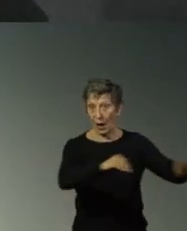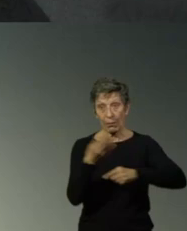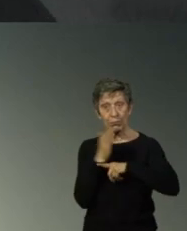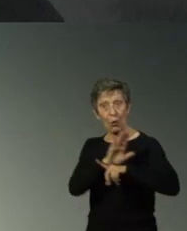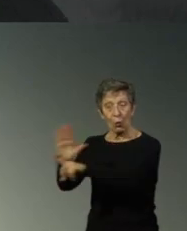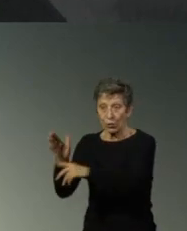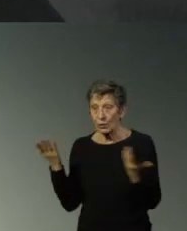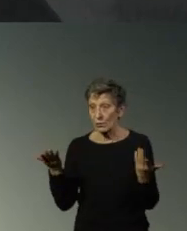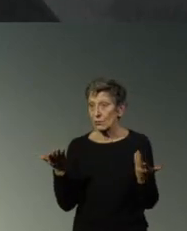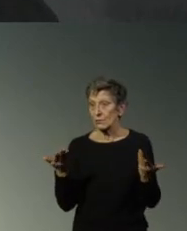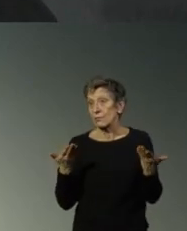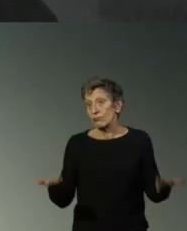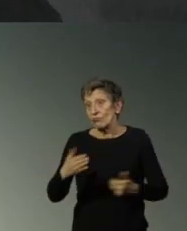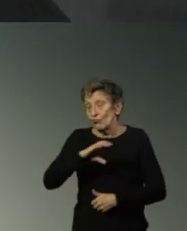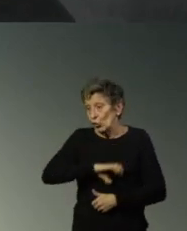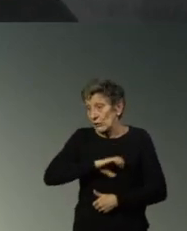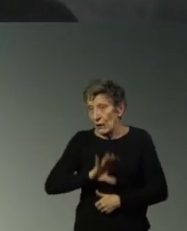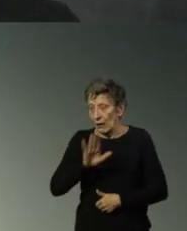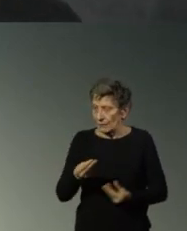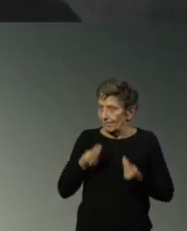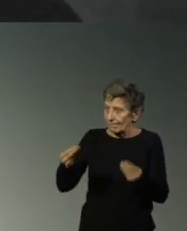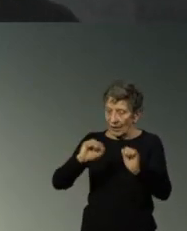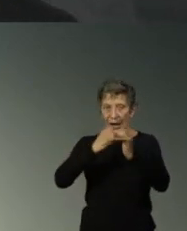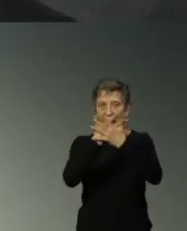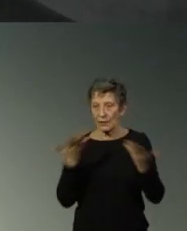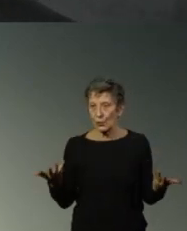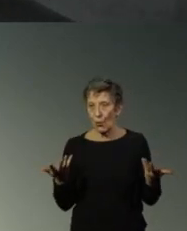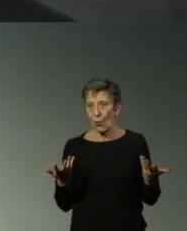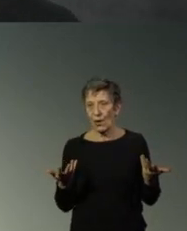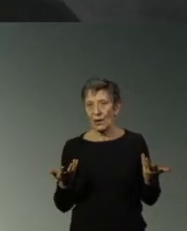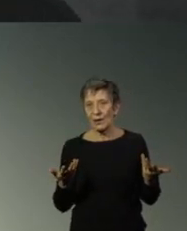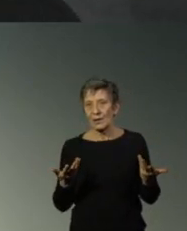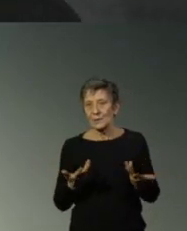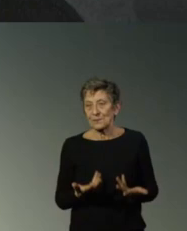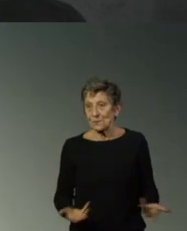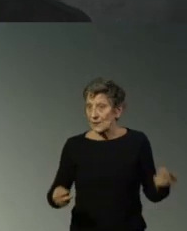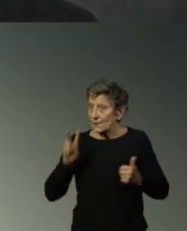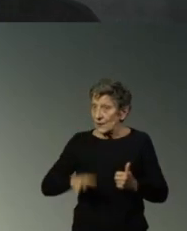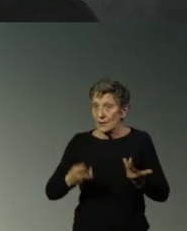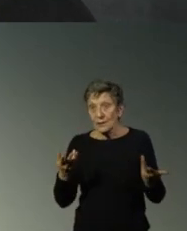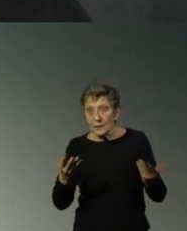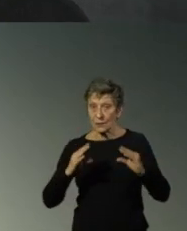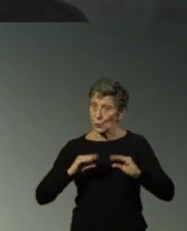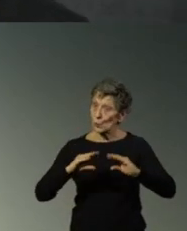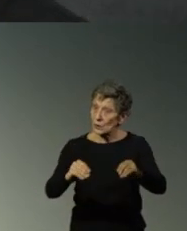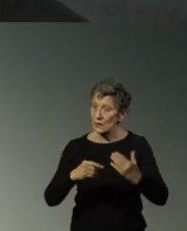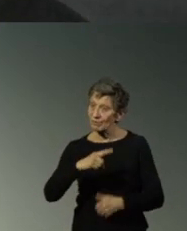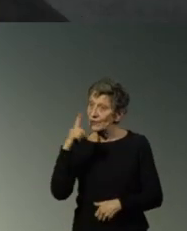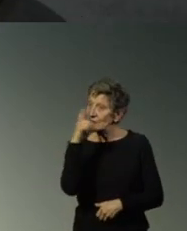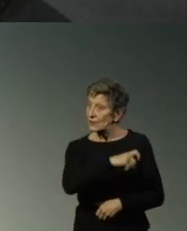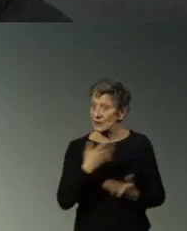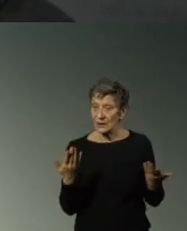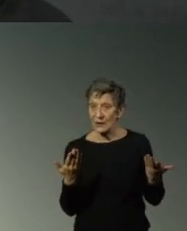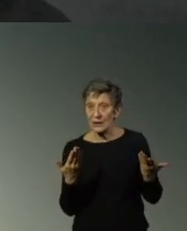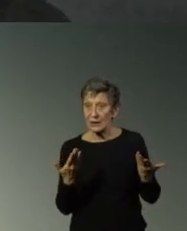essaye d'enclencher comme ça des réactions avec la difficulté très concrète qui est que la réalité, souvent